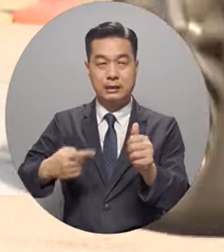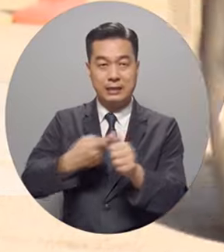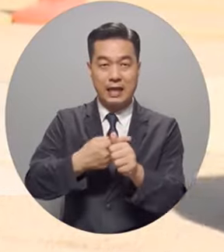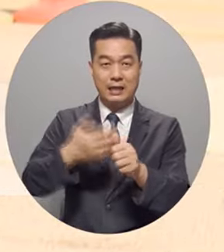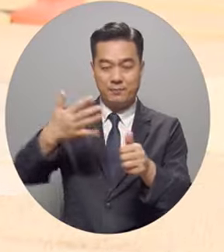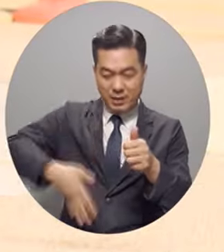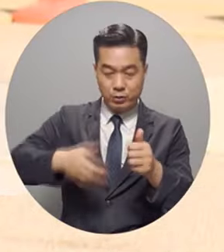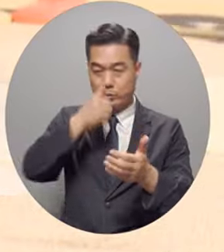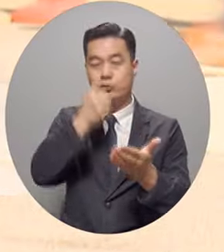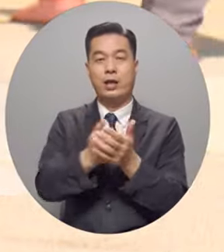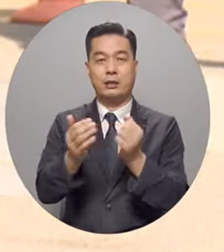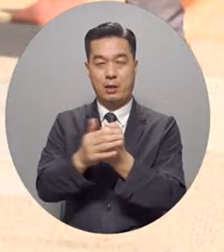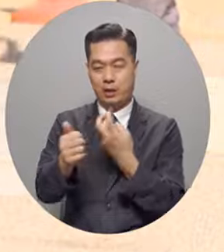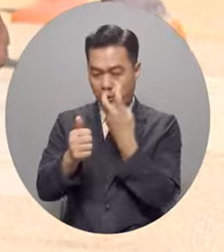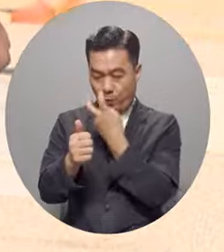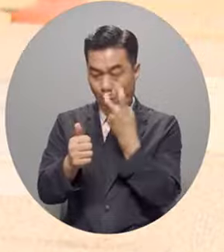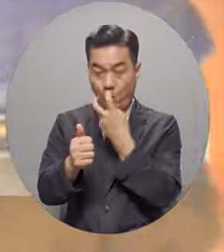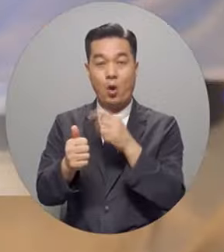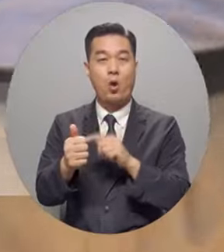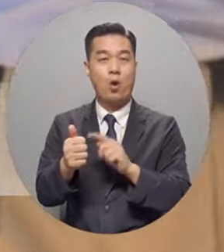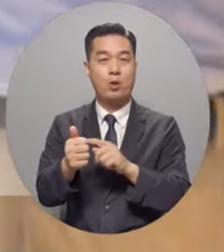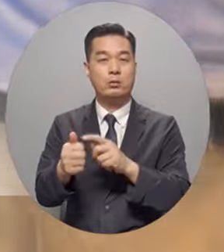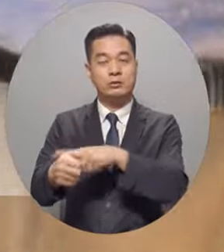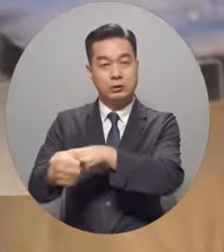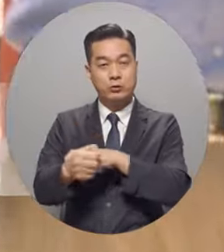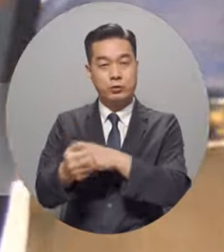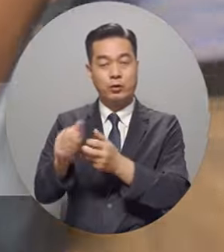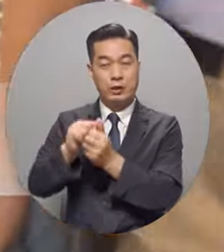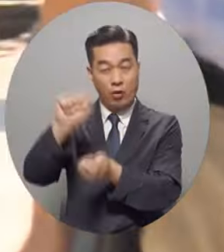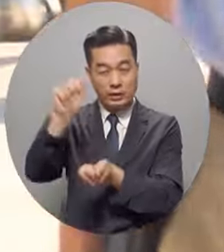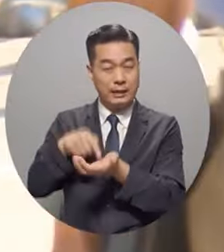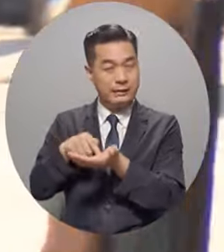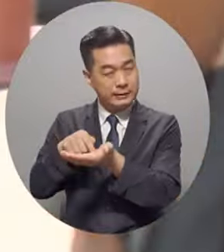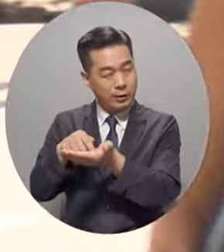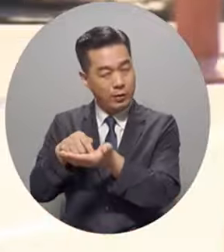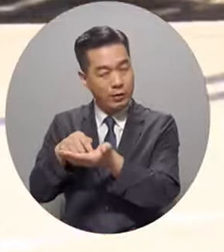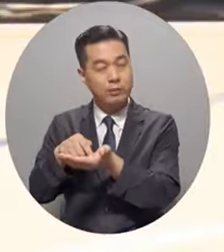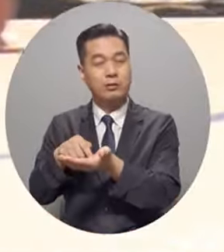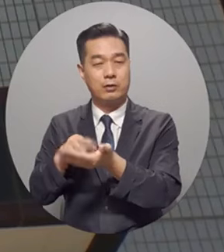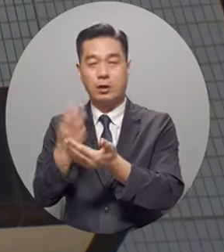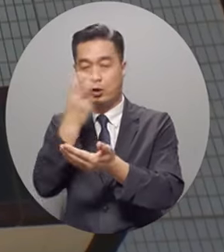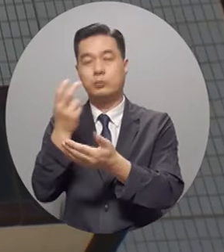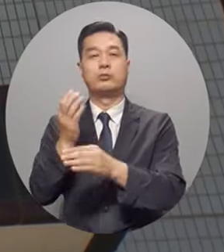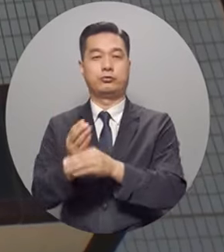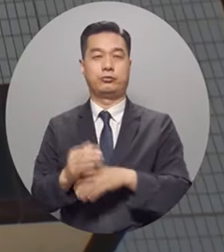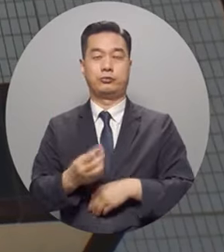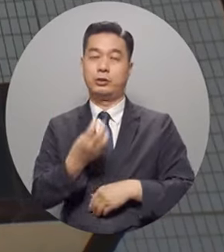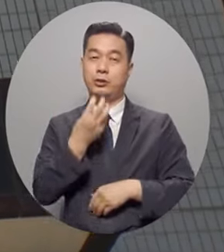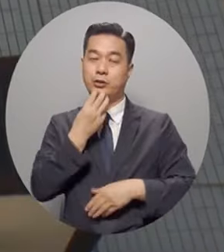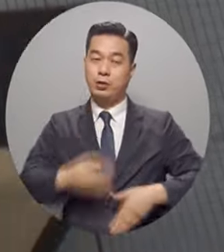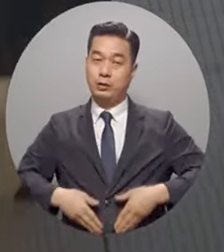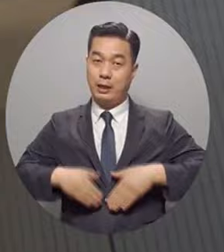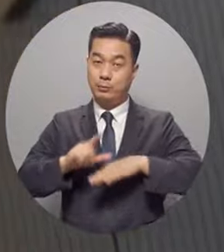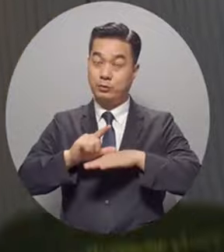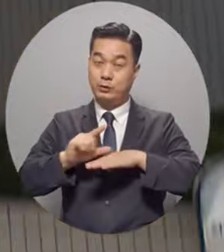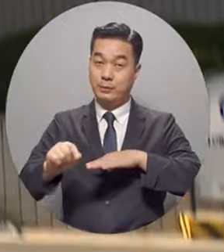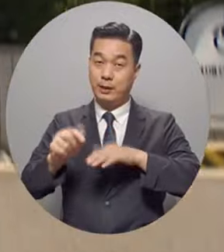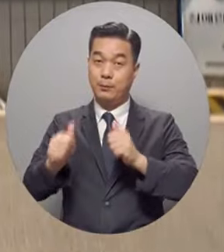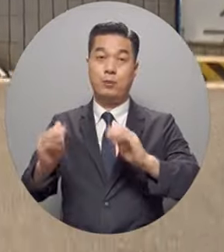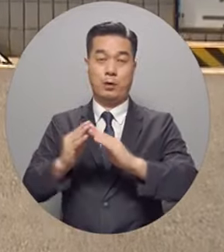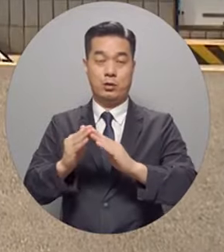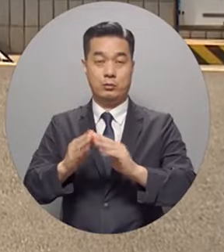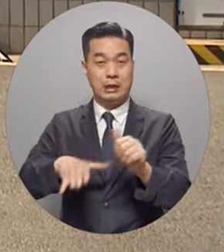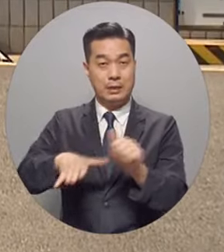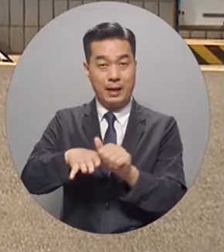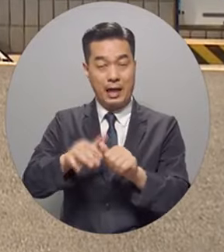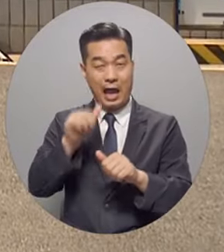구체적인 범행 경의를 조사하는 남편 구속영장 신청 여부를 검토하고 있습니다 서울 남부 지법은 가해자가 들고 들어온 흉기가